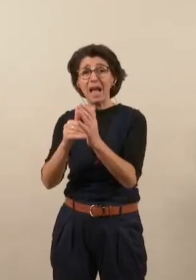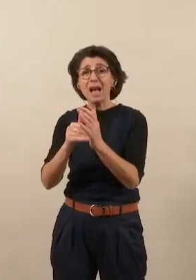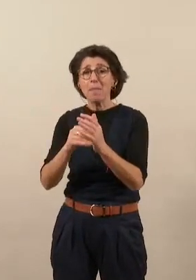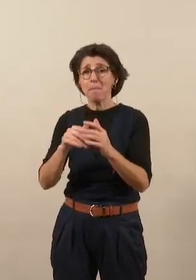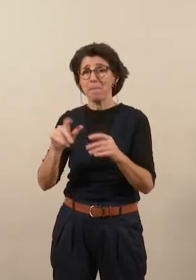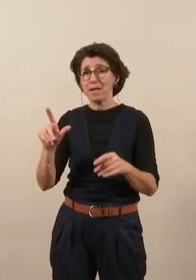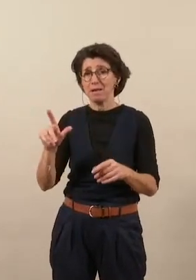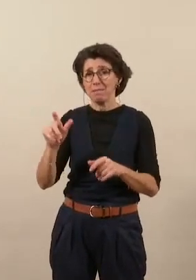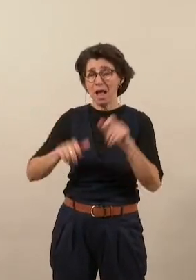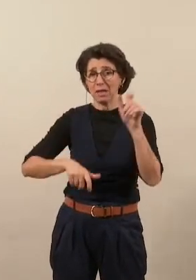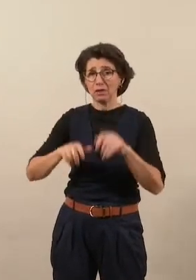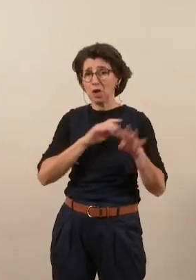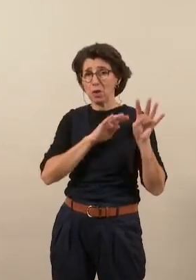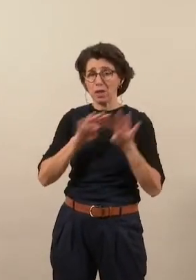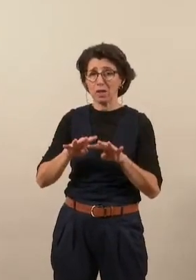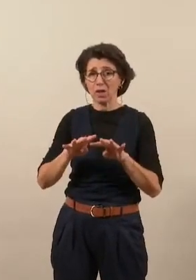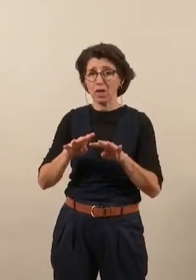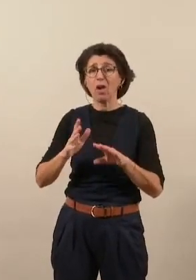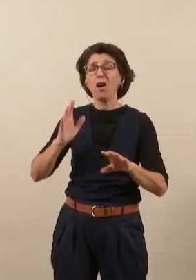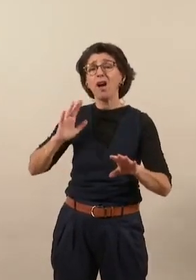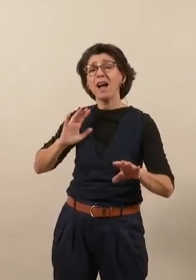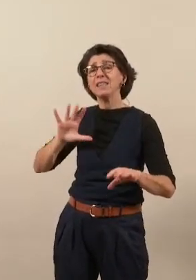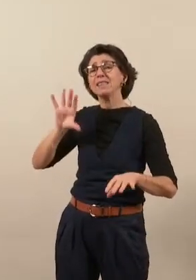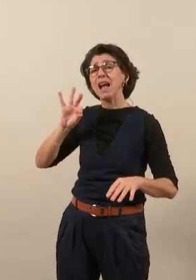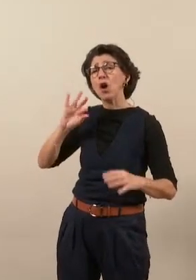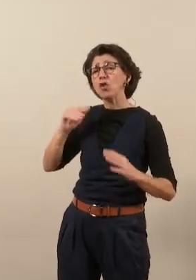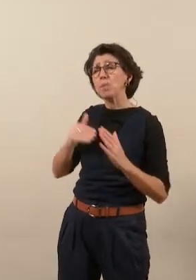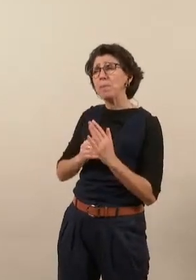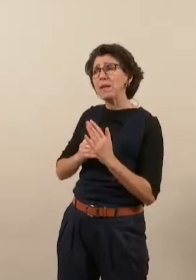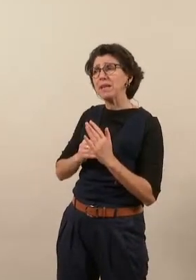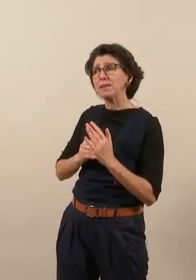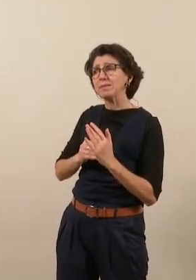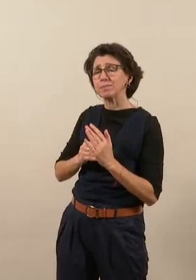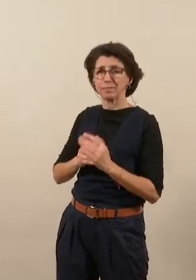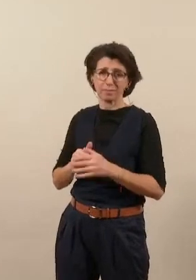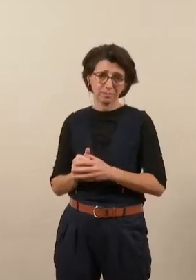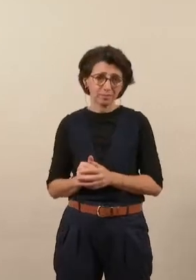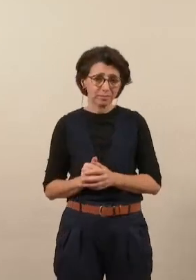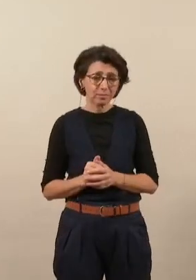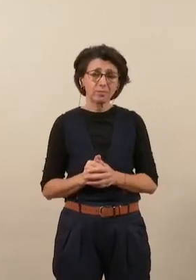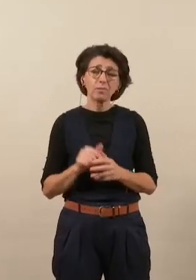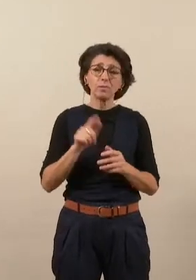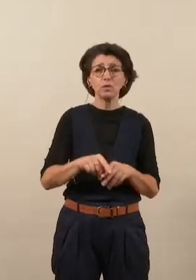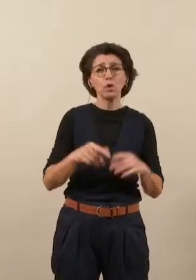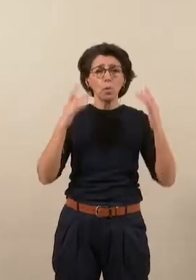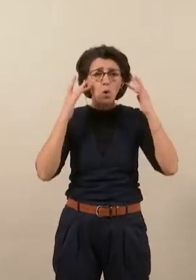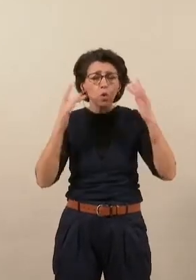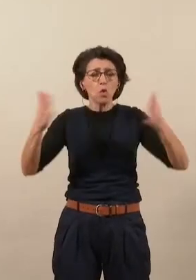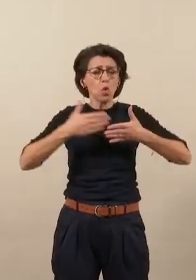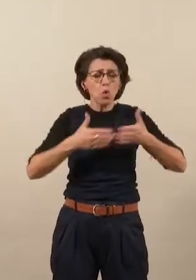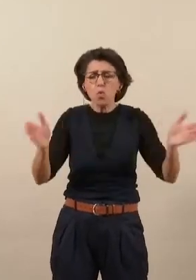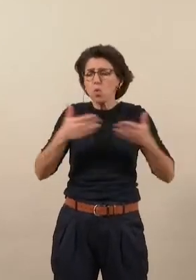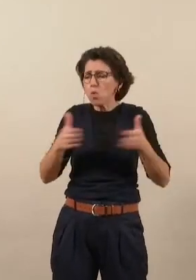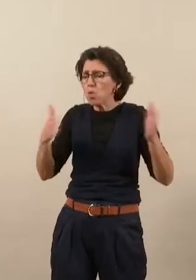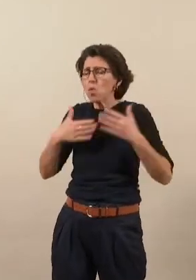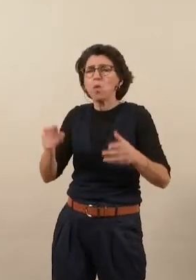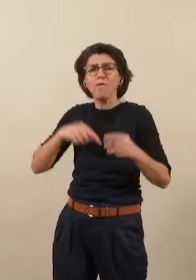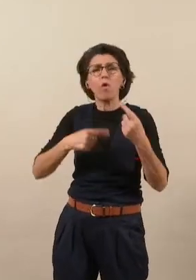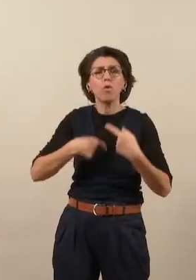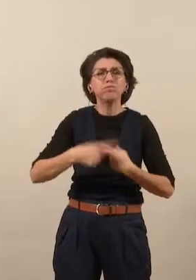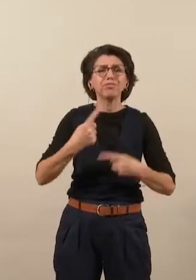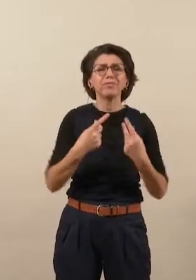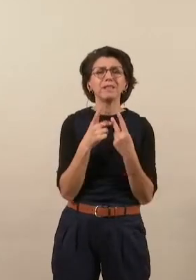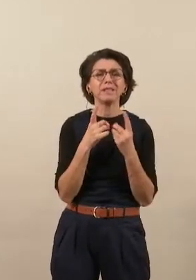temps de Guy Sisti. Vous qui n'avez à la bouche que la démocratisation de la culture, permettez-moi de vous rappeler